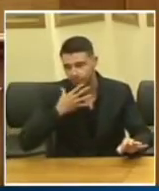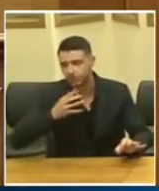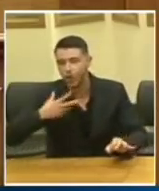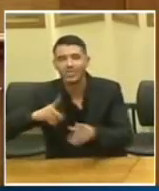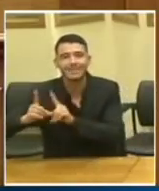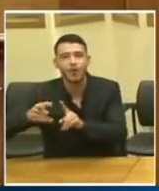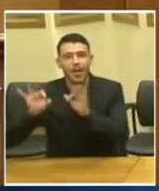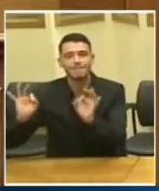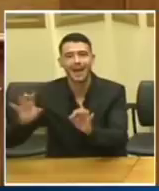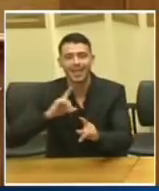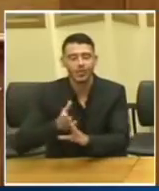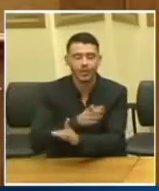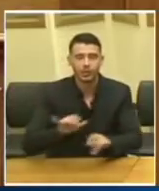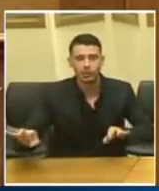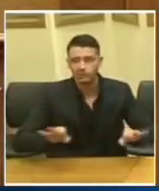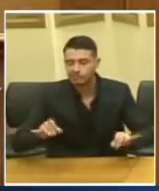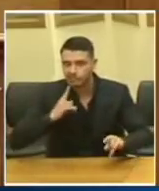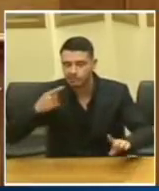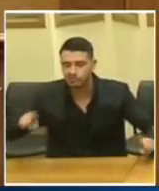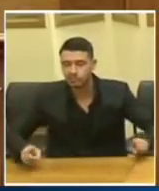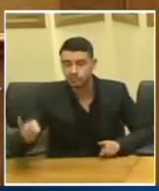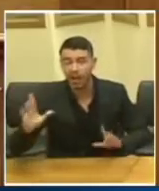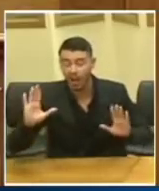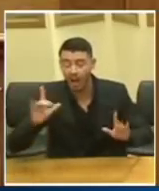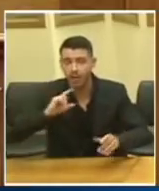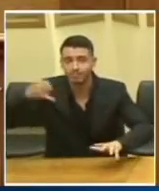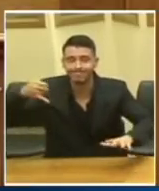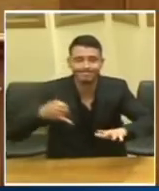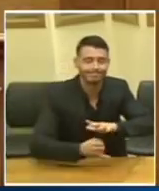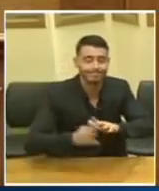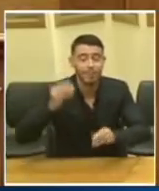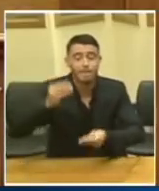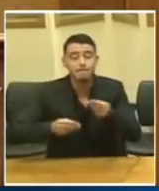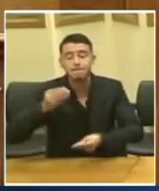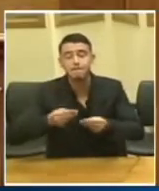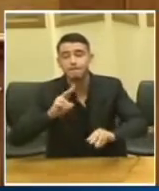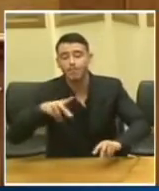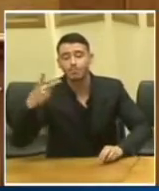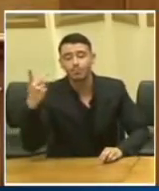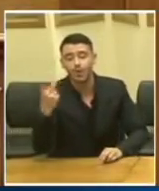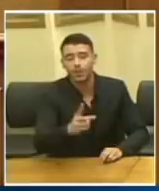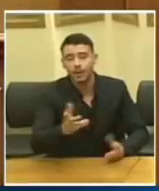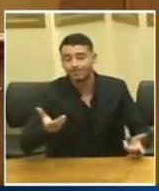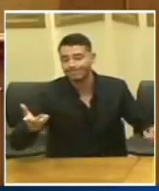Μακεδονικό, το μεγάλο σας πρόβλημα, και ξέρετε αυτό δεν είναι εύκολο να το κρύψετε,